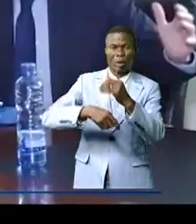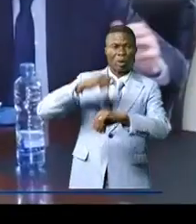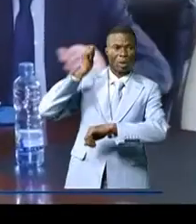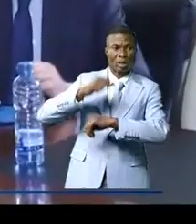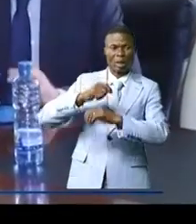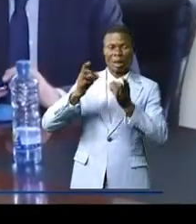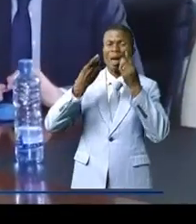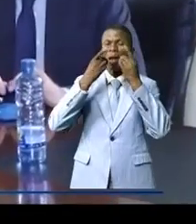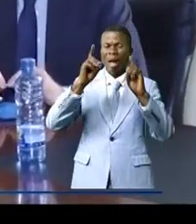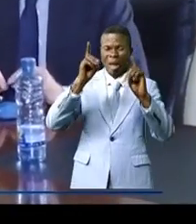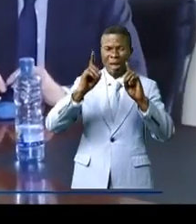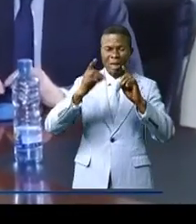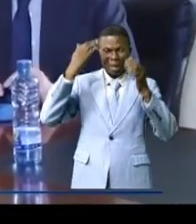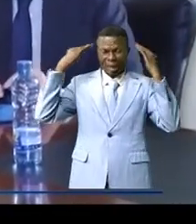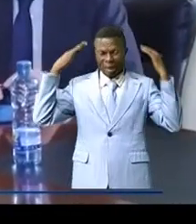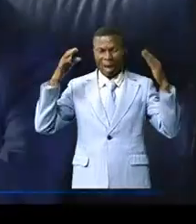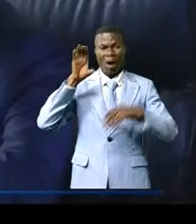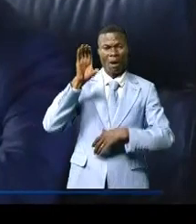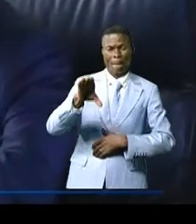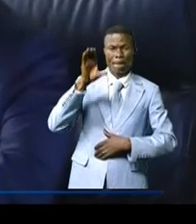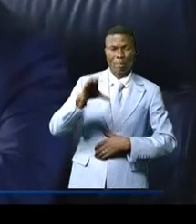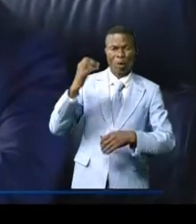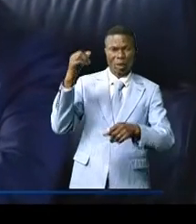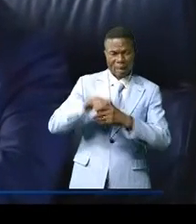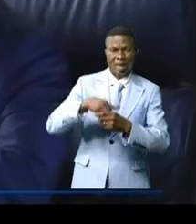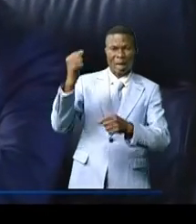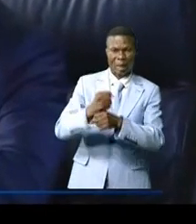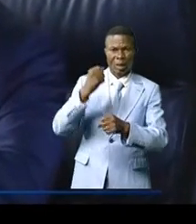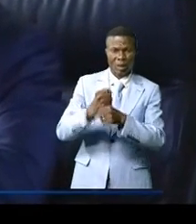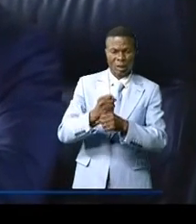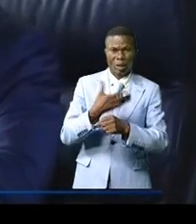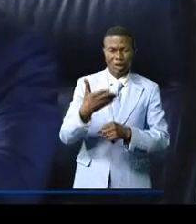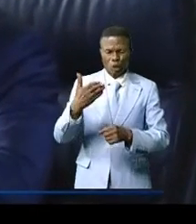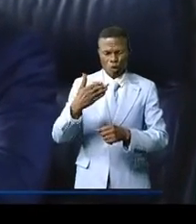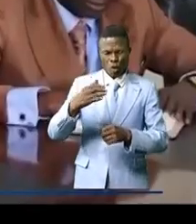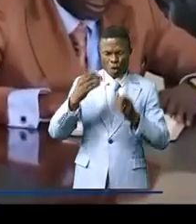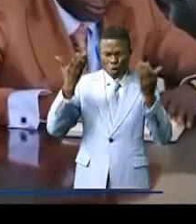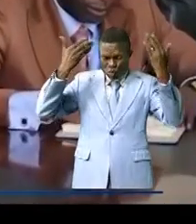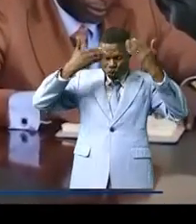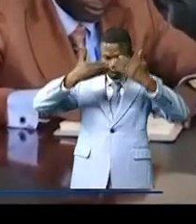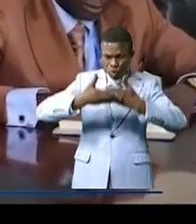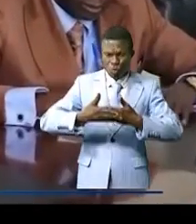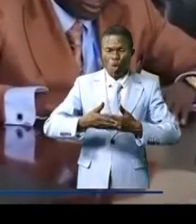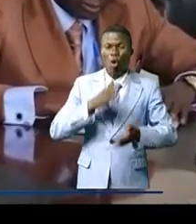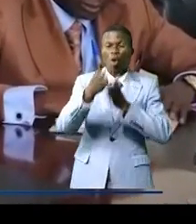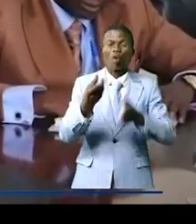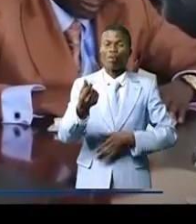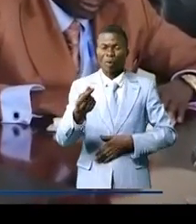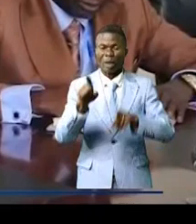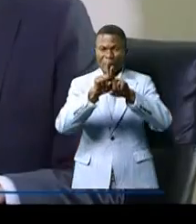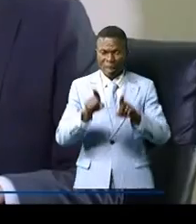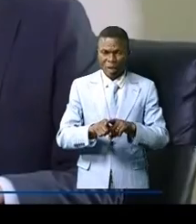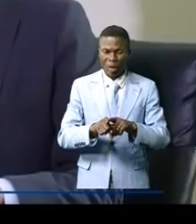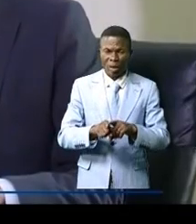déclaration de soupçons par une banque dans une opération où il y a quelque chose d'illicite, des blanchiments d'argent et qui doit aller